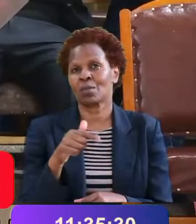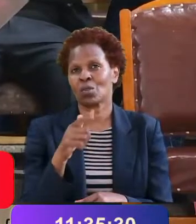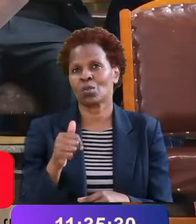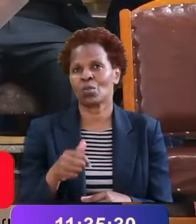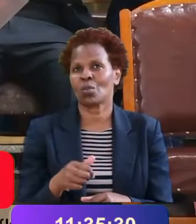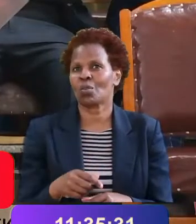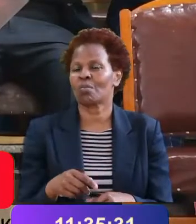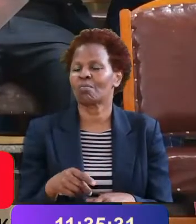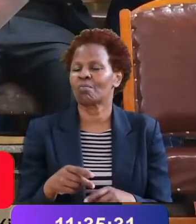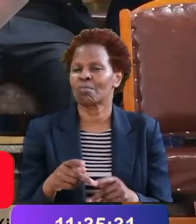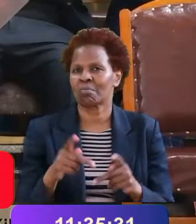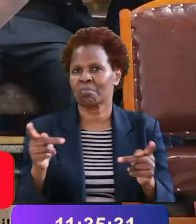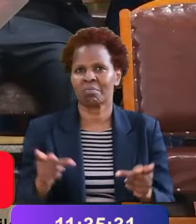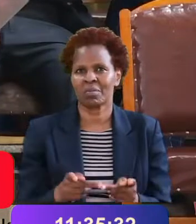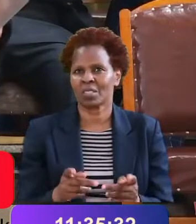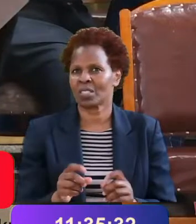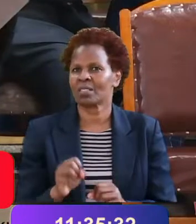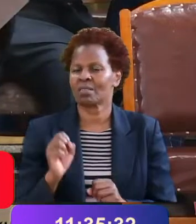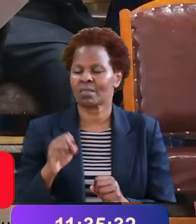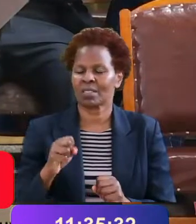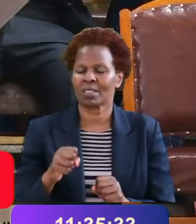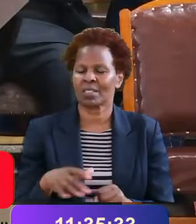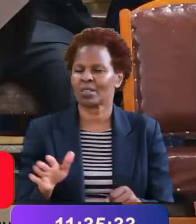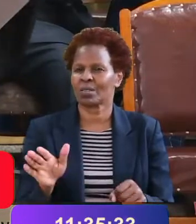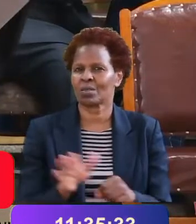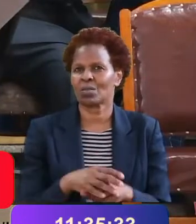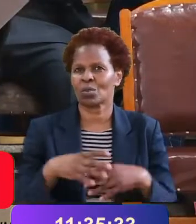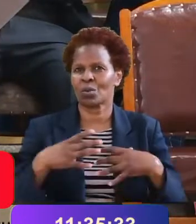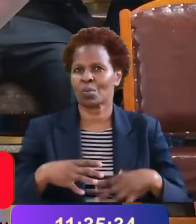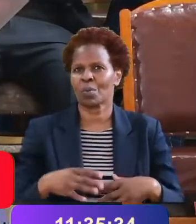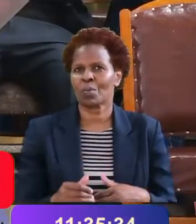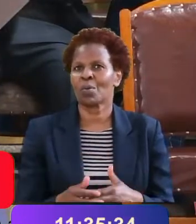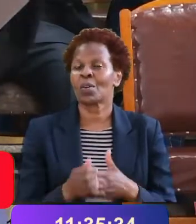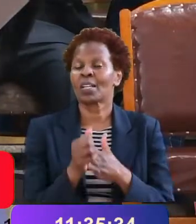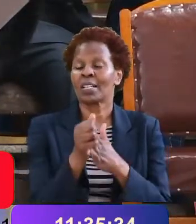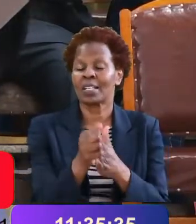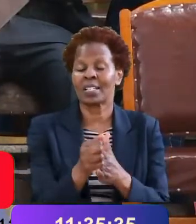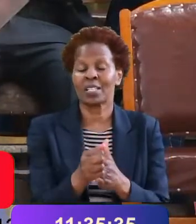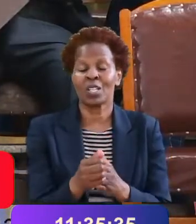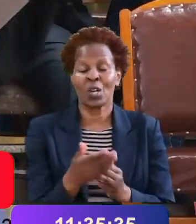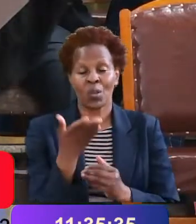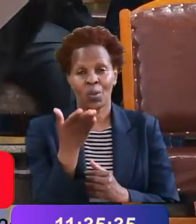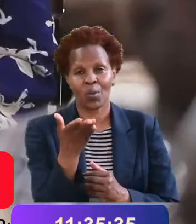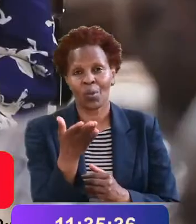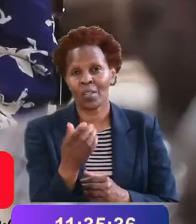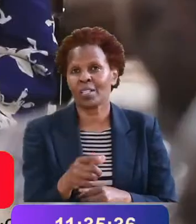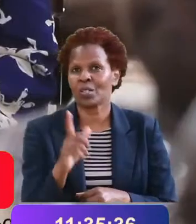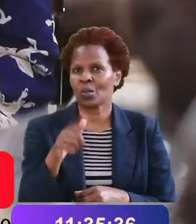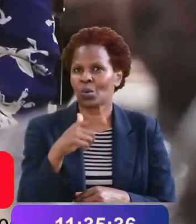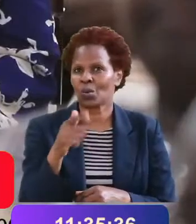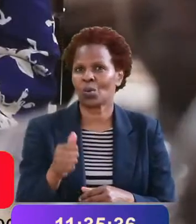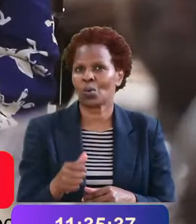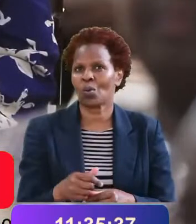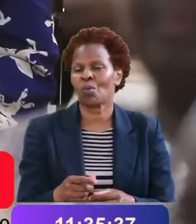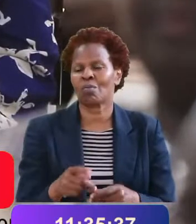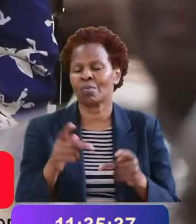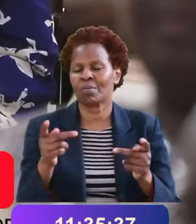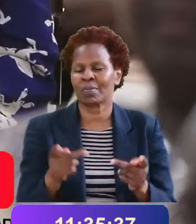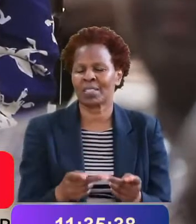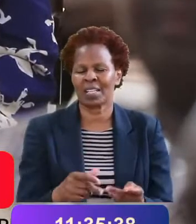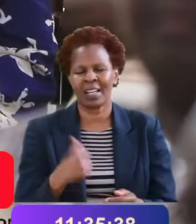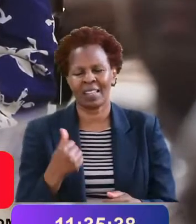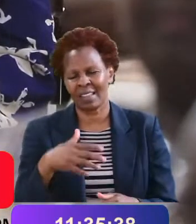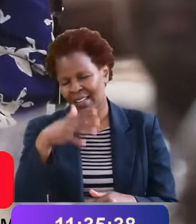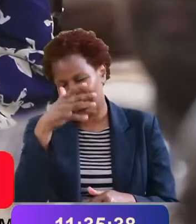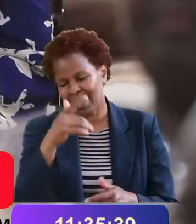Yes. Watu wengi kama watu watakuongoza kwa zile njia ambazo hazifai. Kuna watu wanadanganya